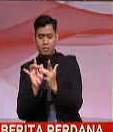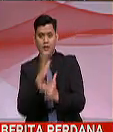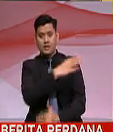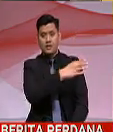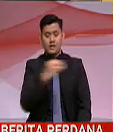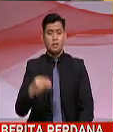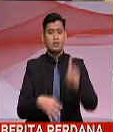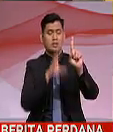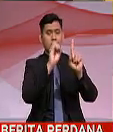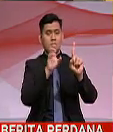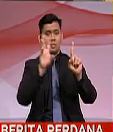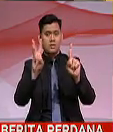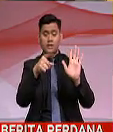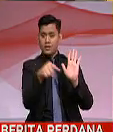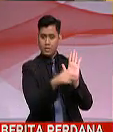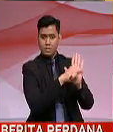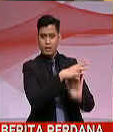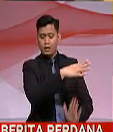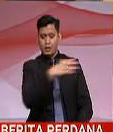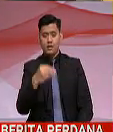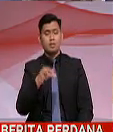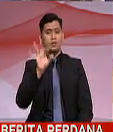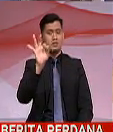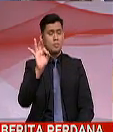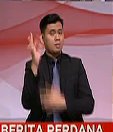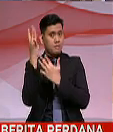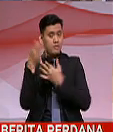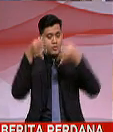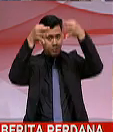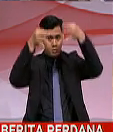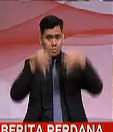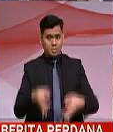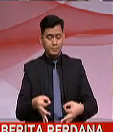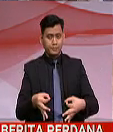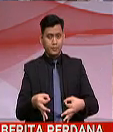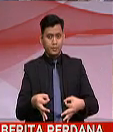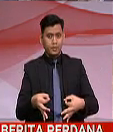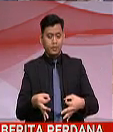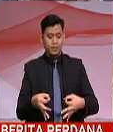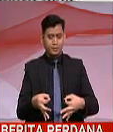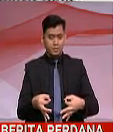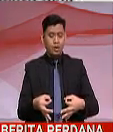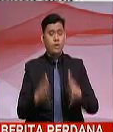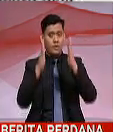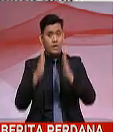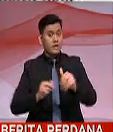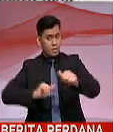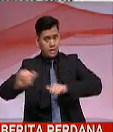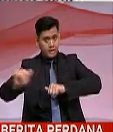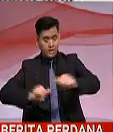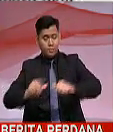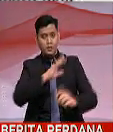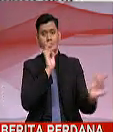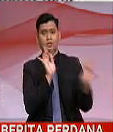106 disahkan negatif manakala 9 lagi masih menunggu keputusan. Pengesanan kes secara aktif dan saringan